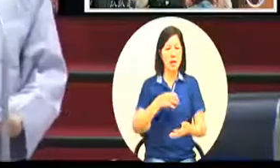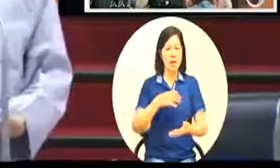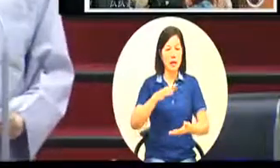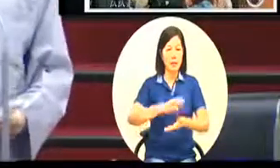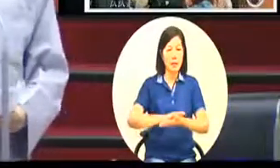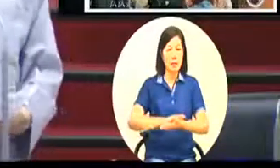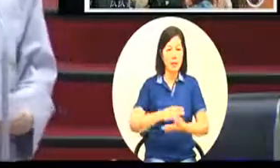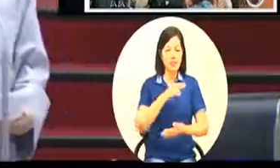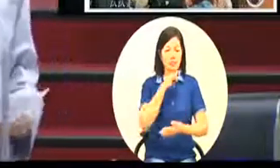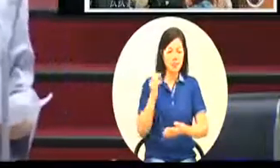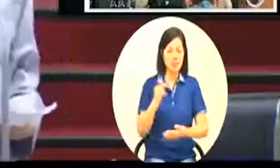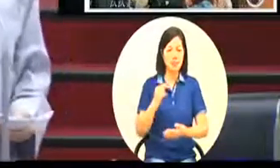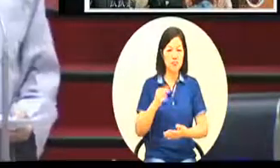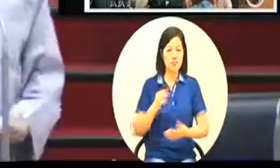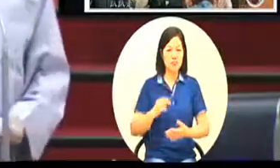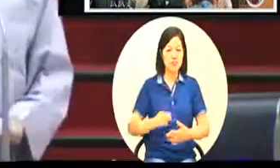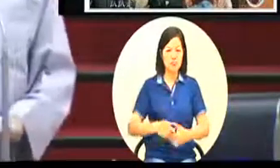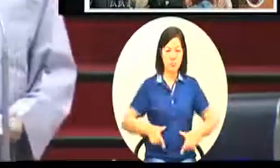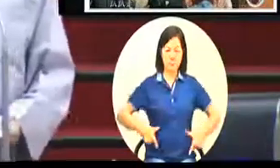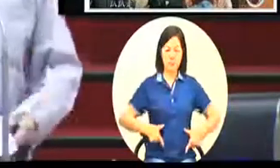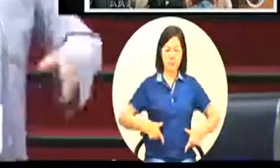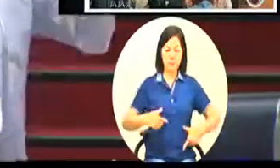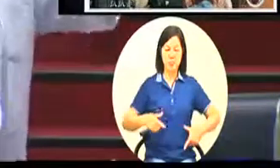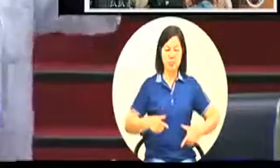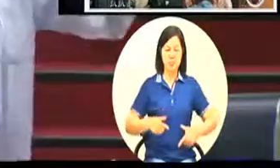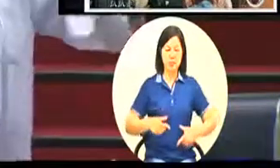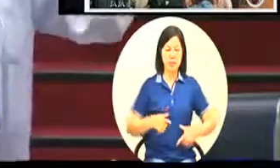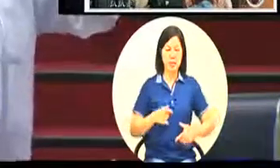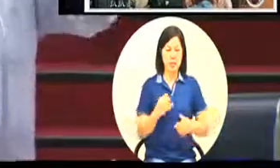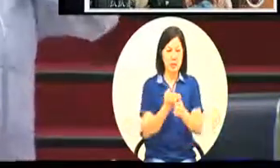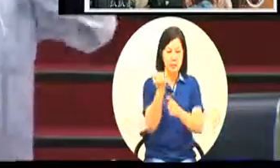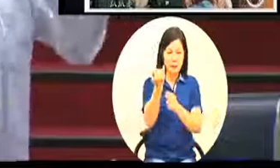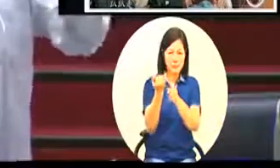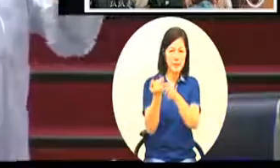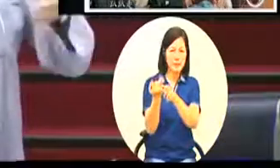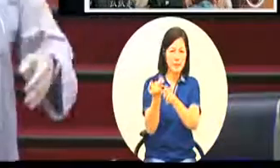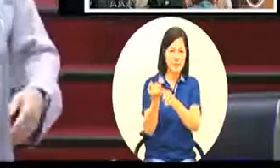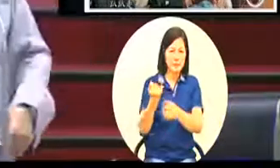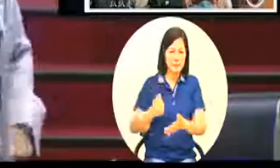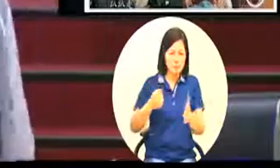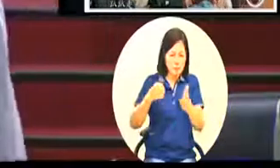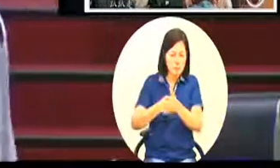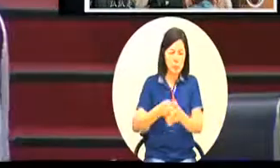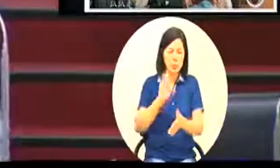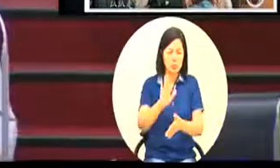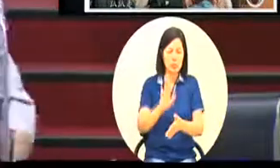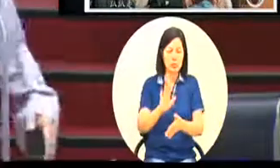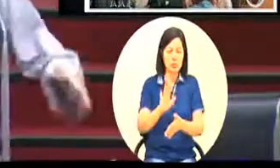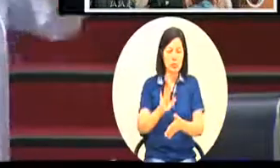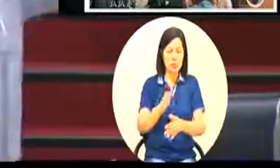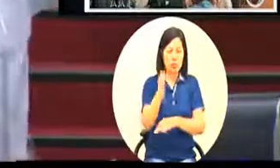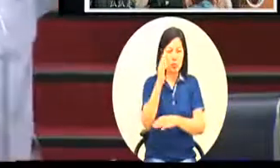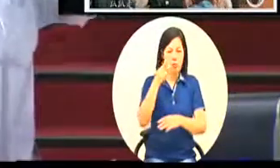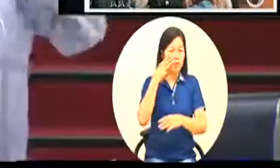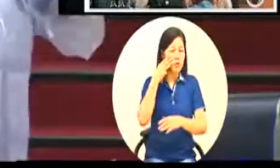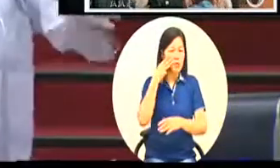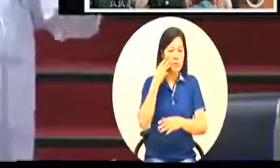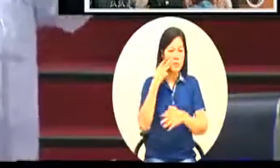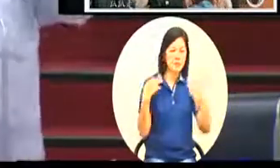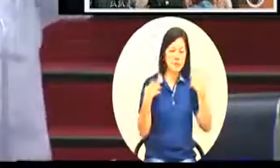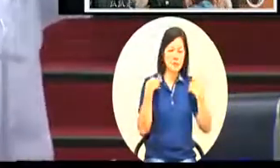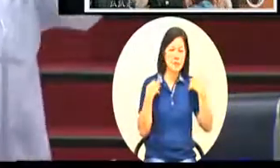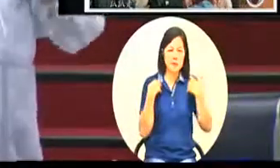用，对太太遐在紧张，为着政治战略三十外当无眠无日，全台